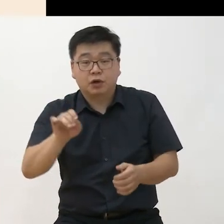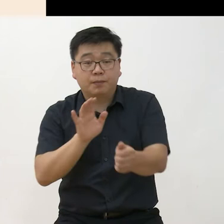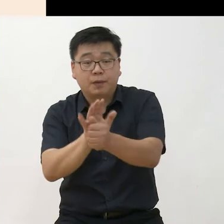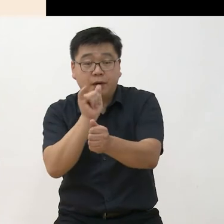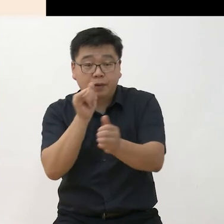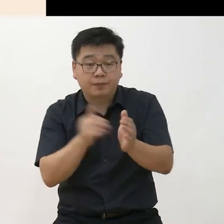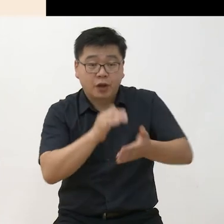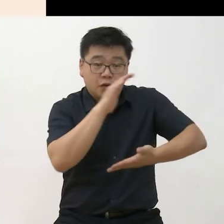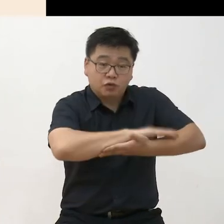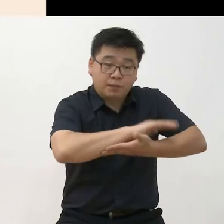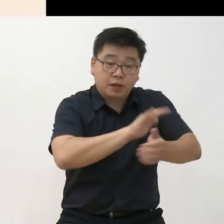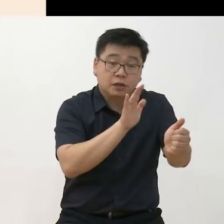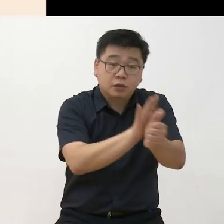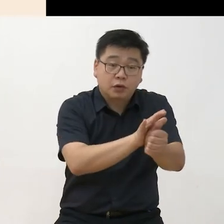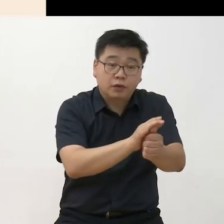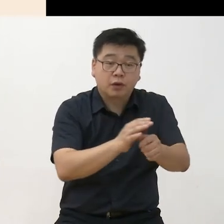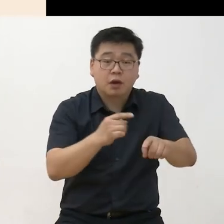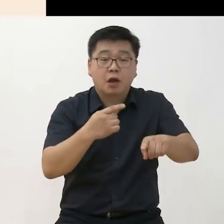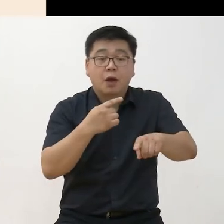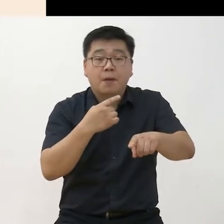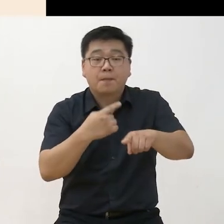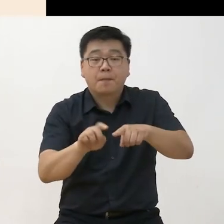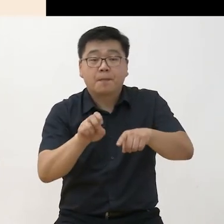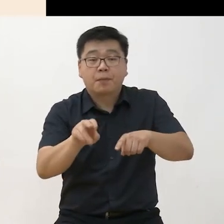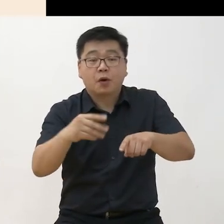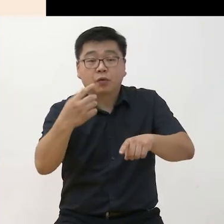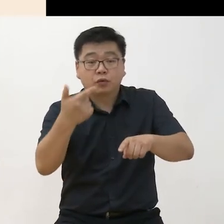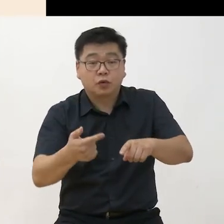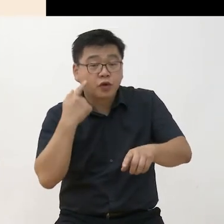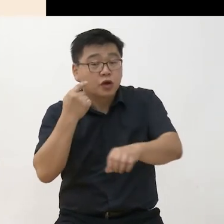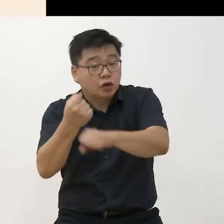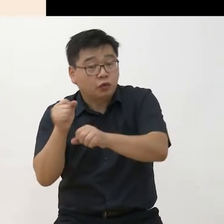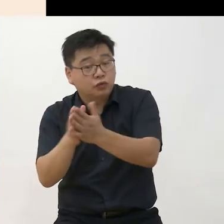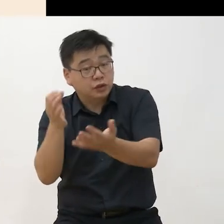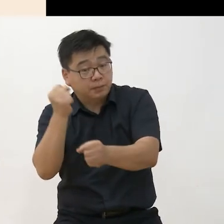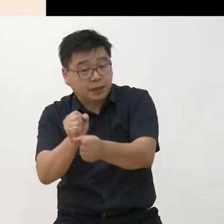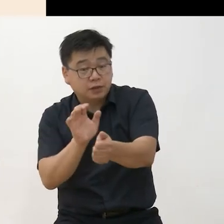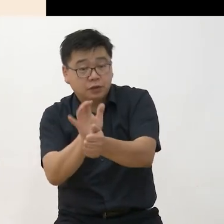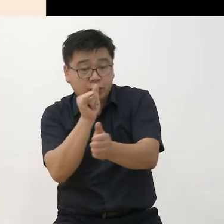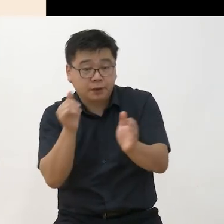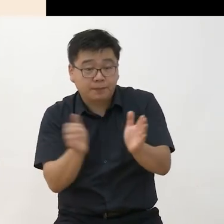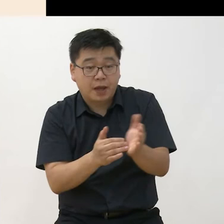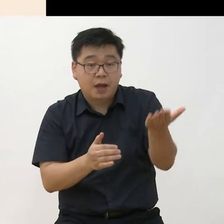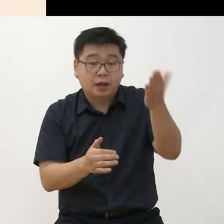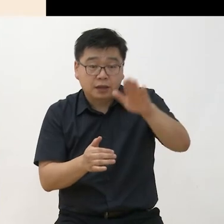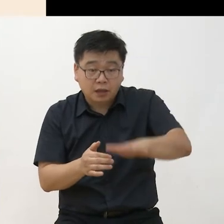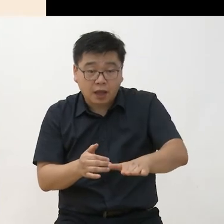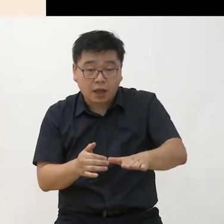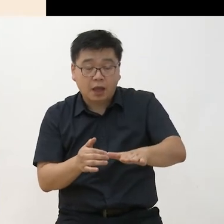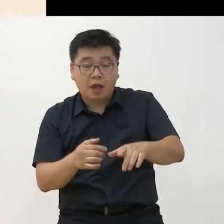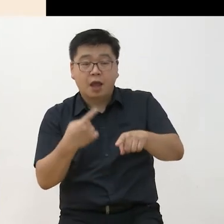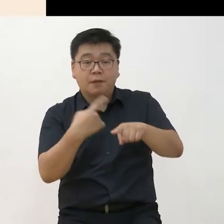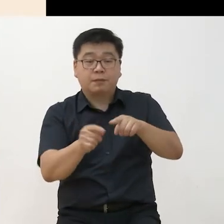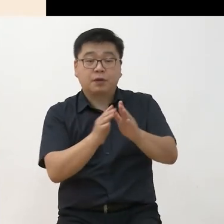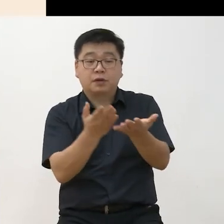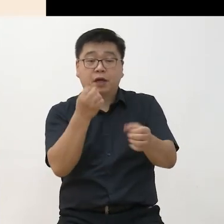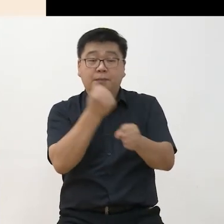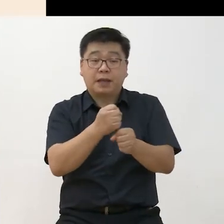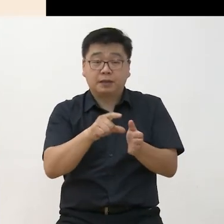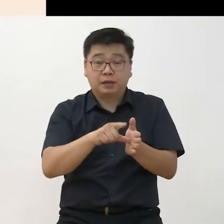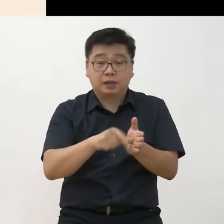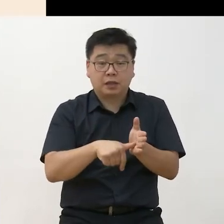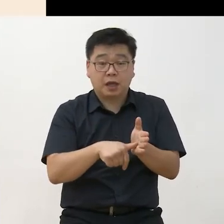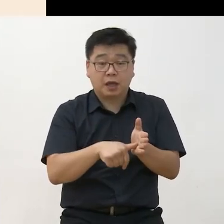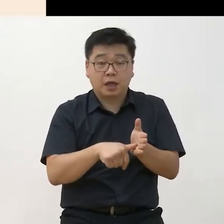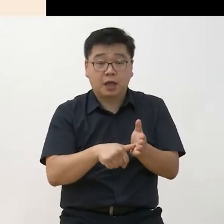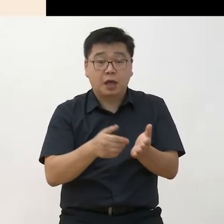출판 지원은 이제 평론이나 연구서적 출판 지원을 하고 있습니다. 다만 이제 비평서 출판 지원의